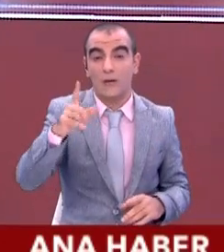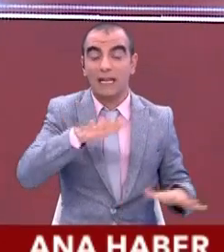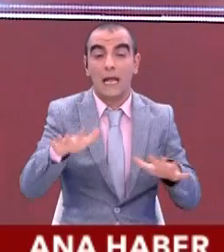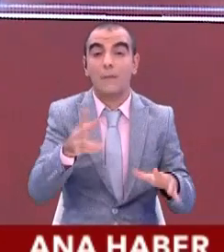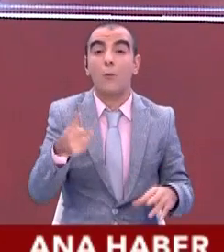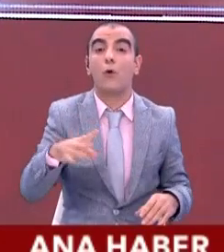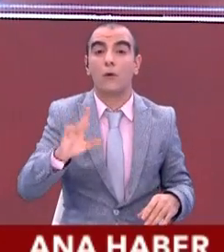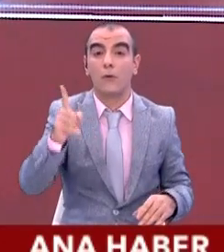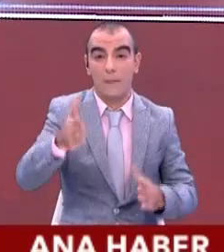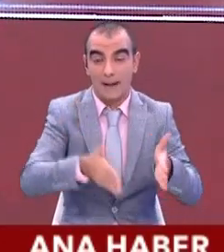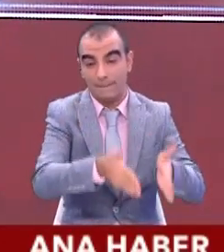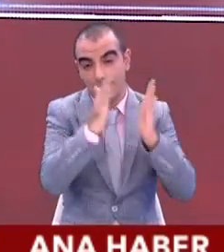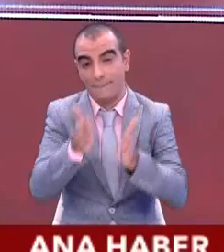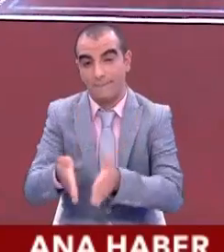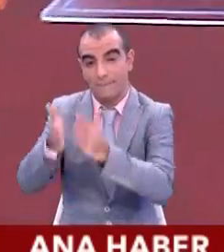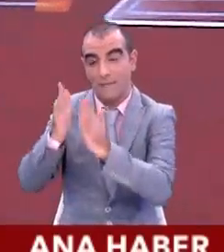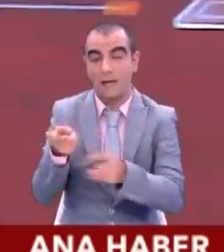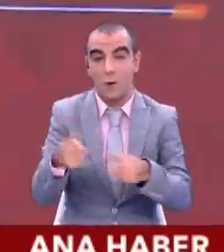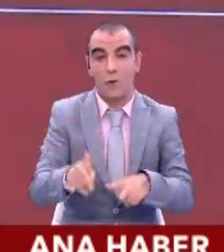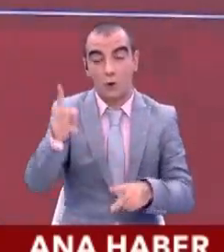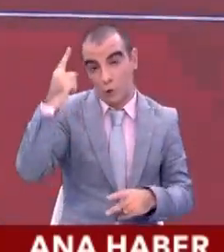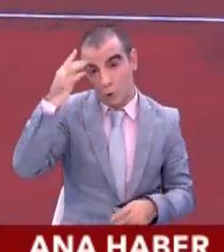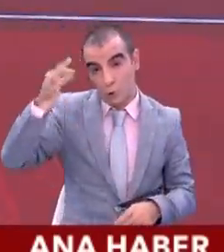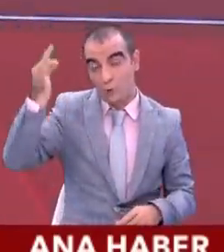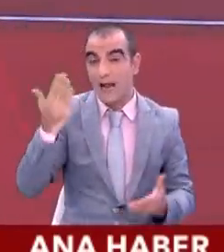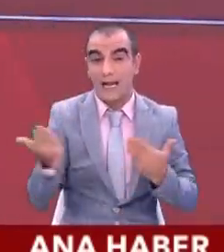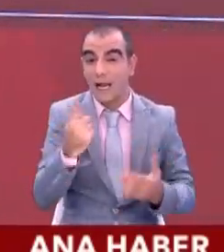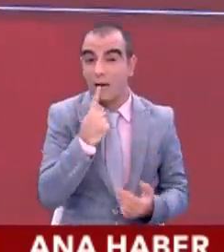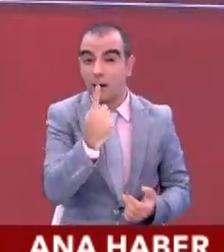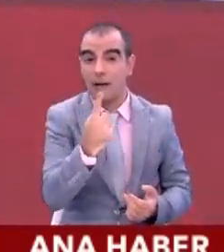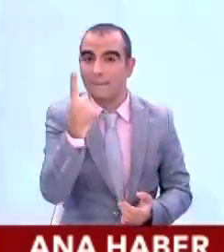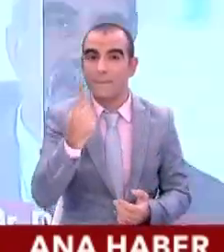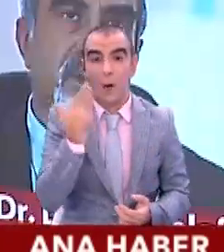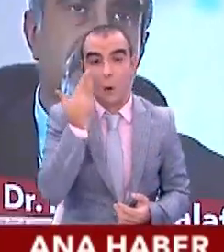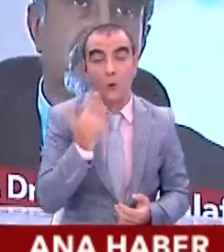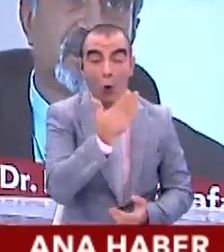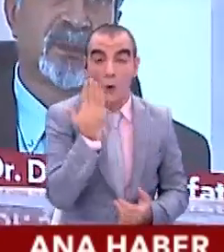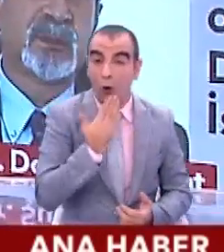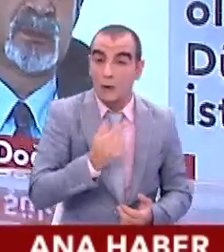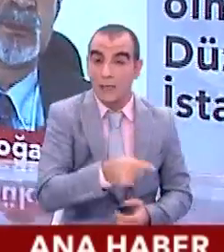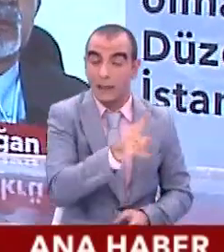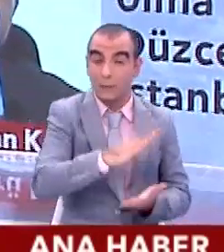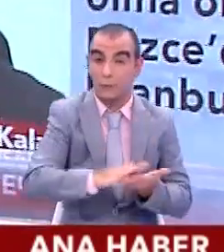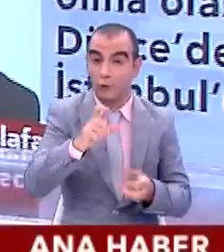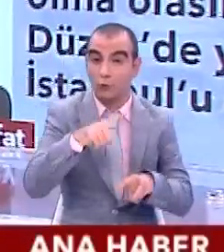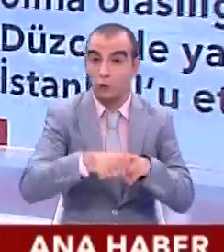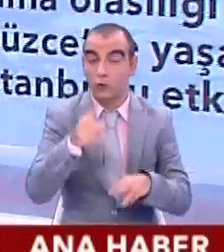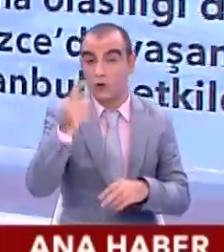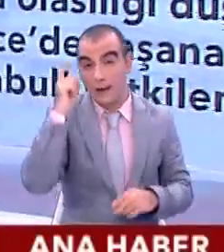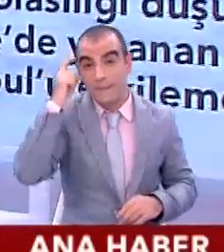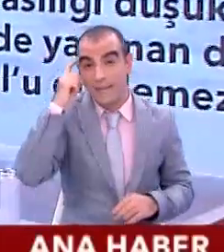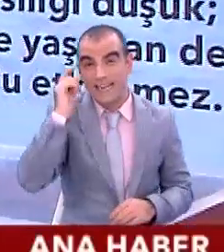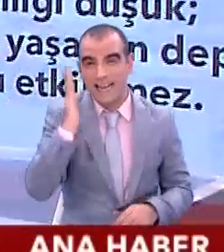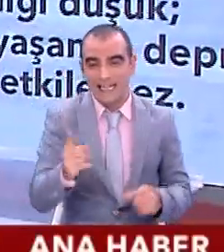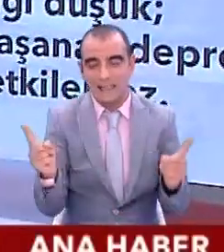bina öldürür Hadi Uzmanlar ne dedi bir okuyalım şu Düzce depremi hak bilgiyi en kısa